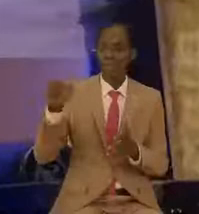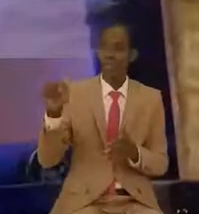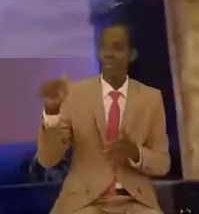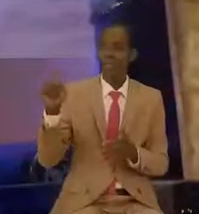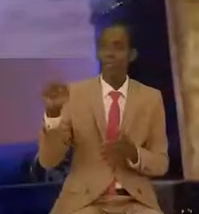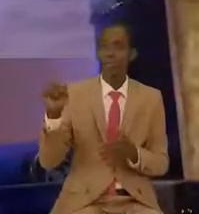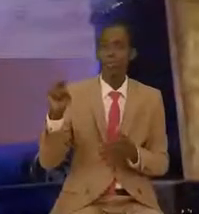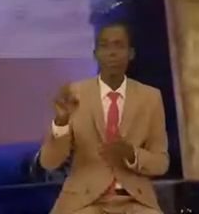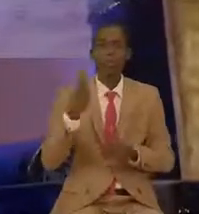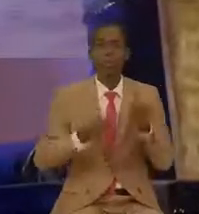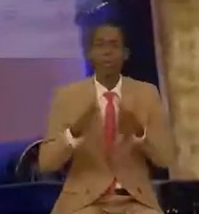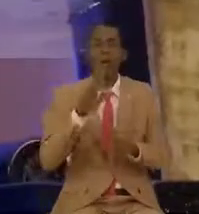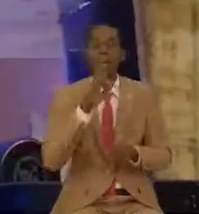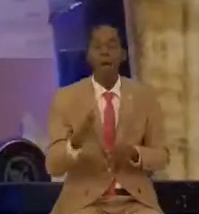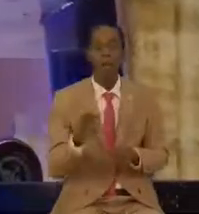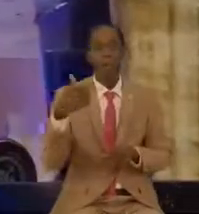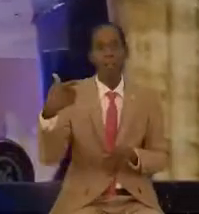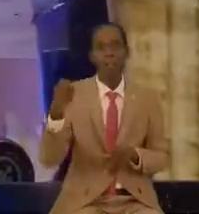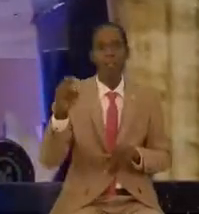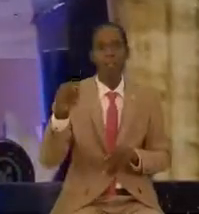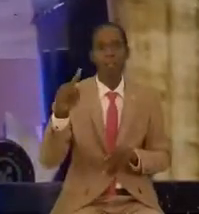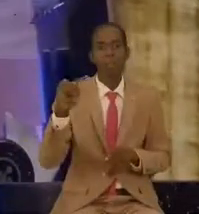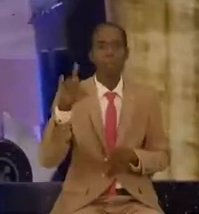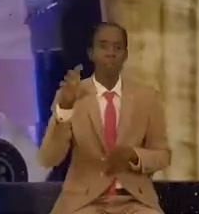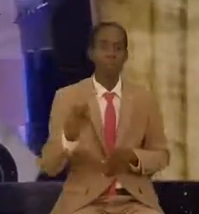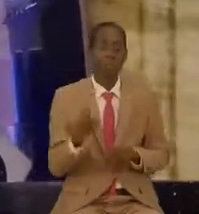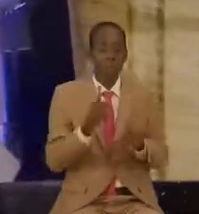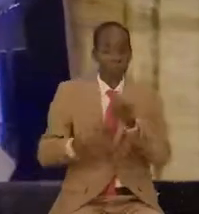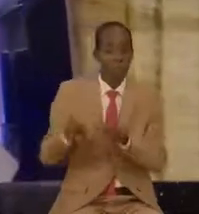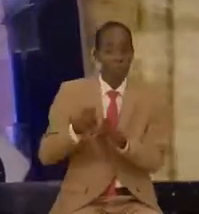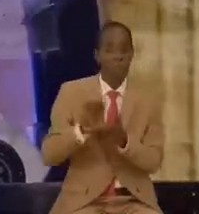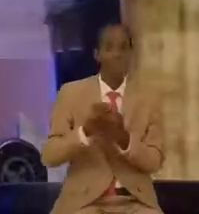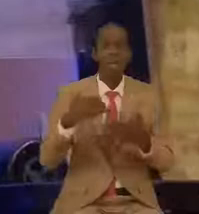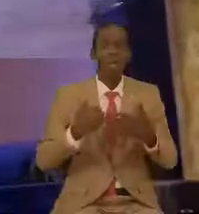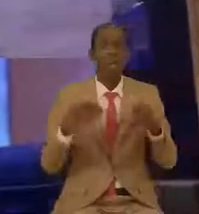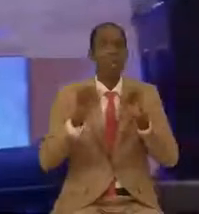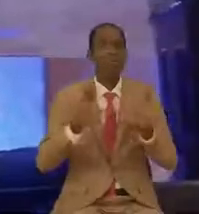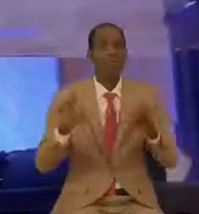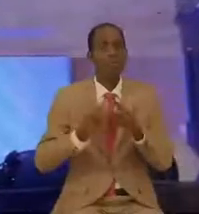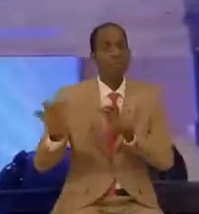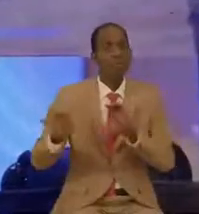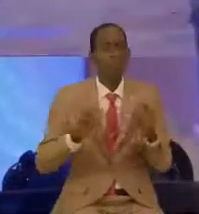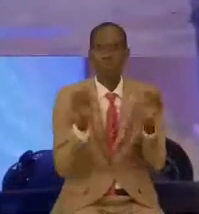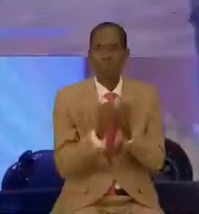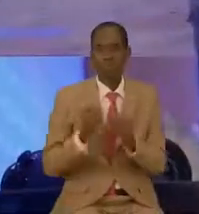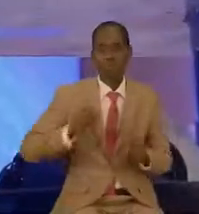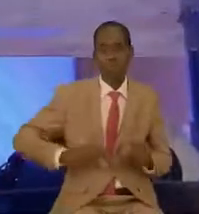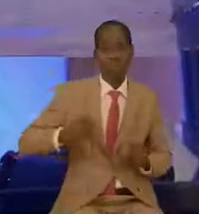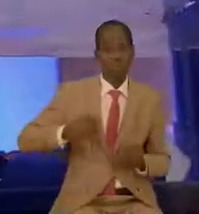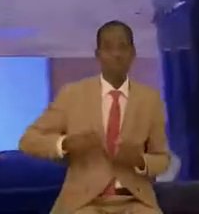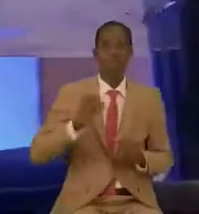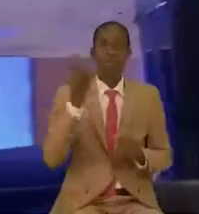Les Galates étaient des païens. Les païens n'ont rien avec la circoncision. La circoncision était donnée